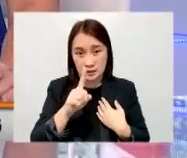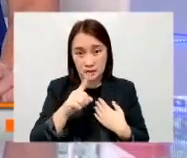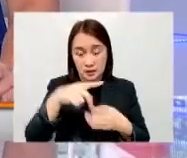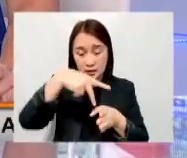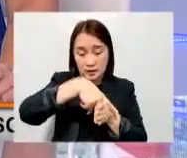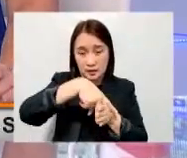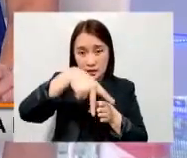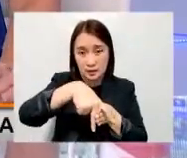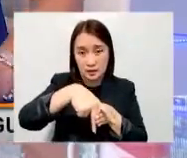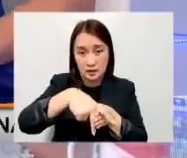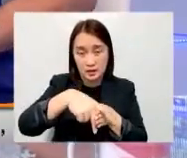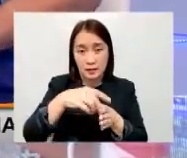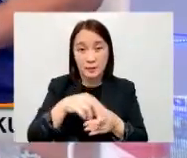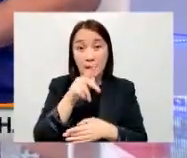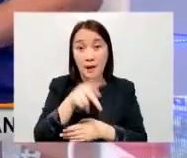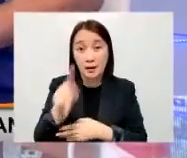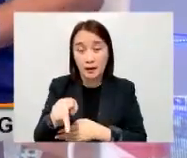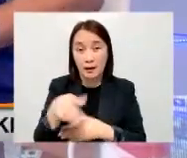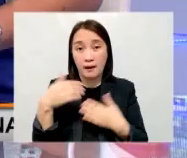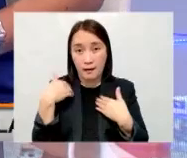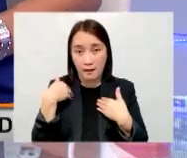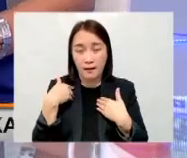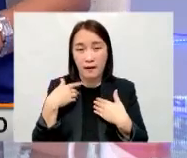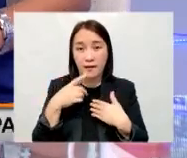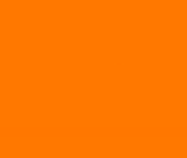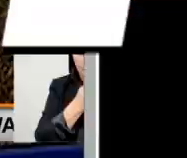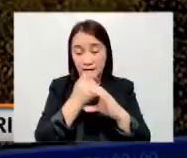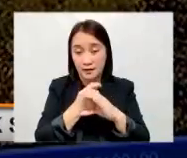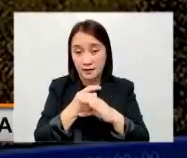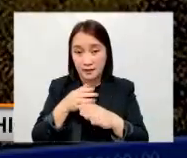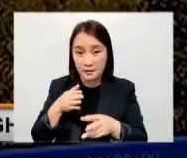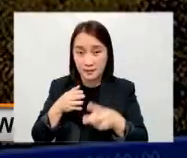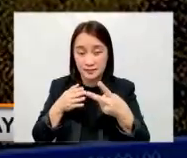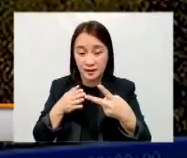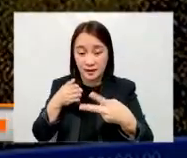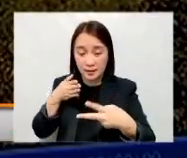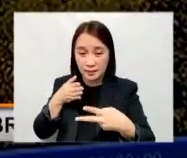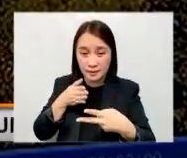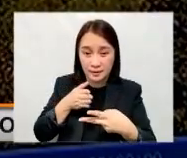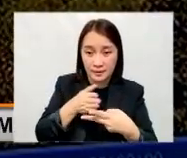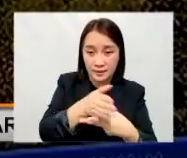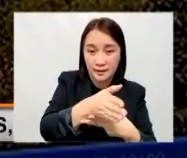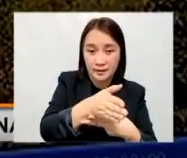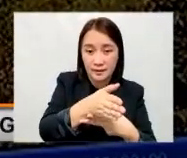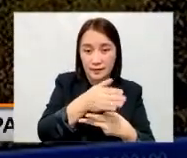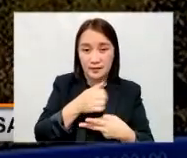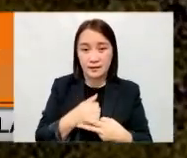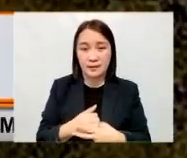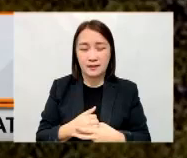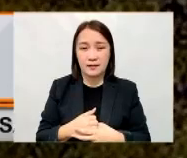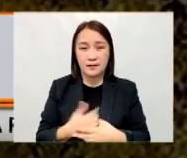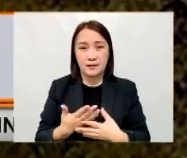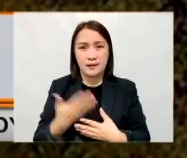sa Santa Ana, Pampanga. Nasa frontline ng balitang yan, si Jenny Dawn. Pasado alas 11:30 ng gabi nitong